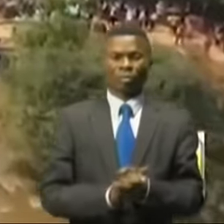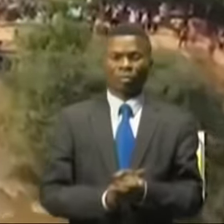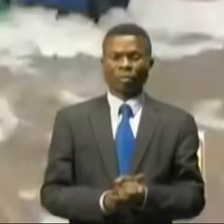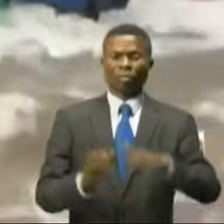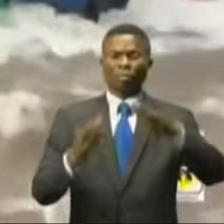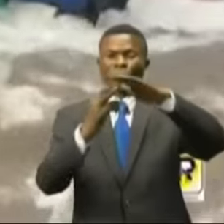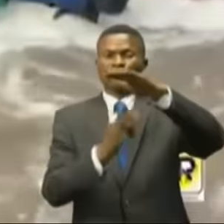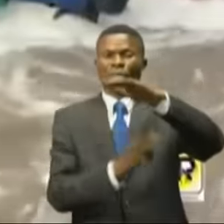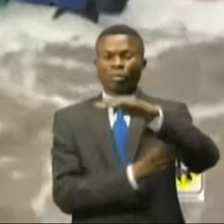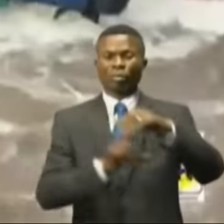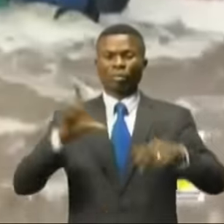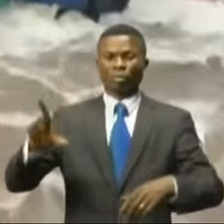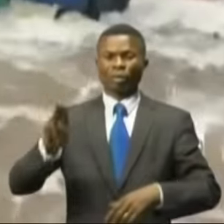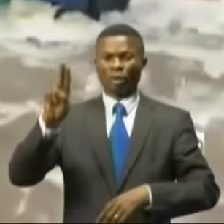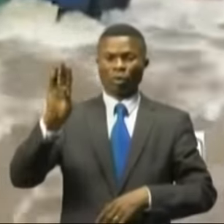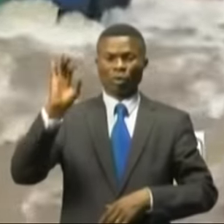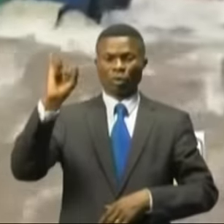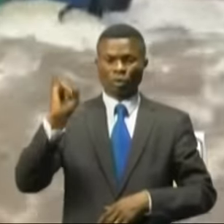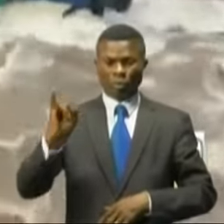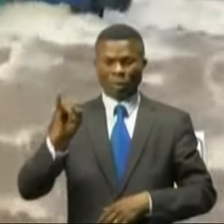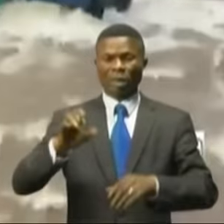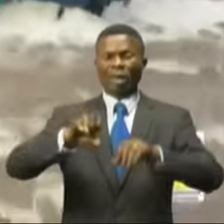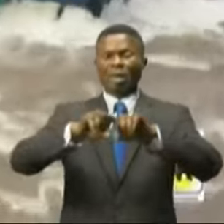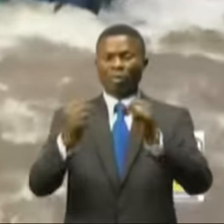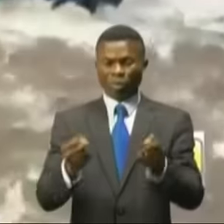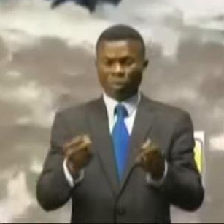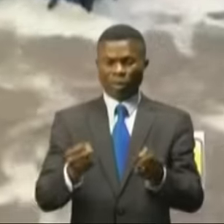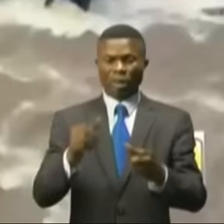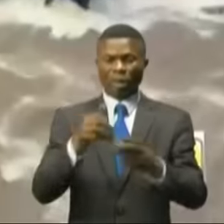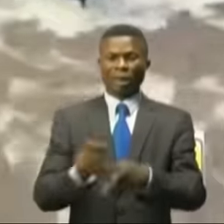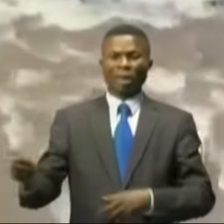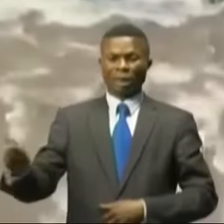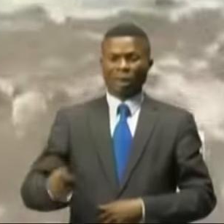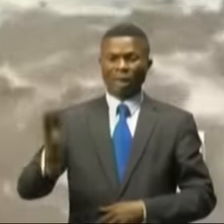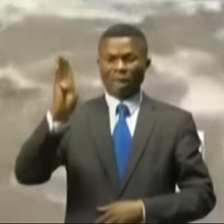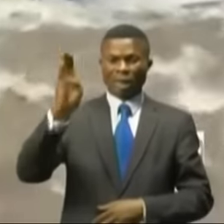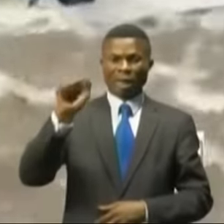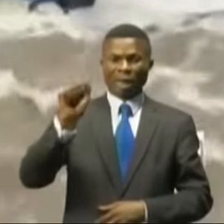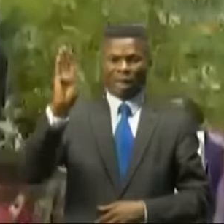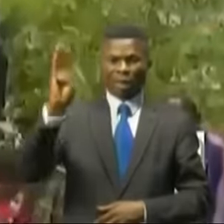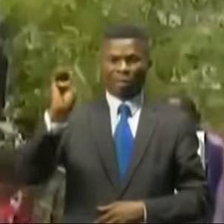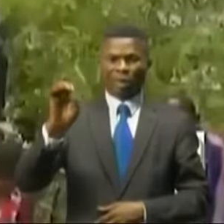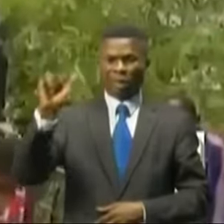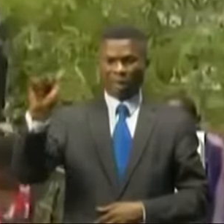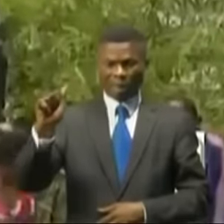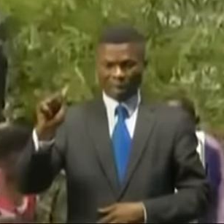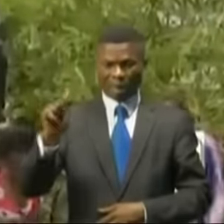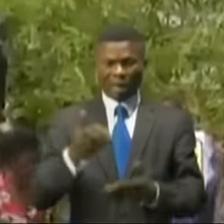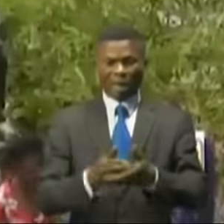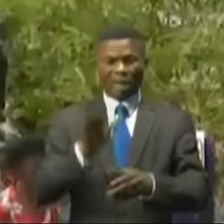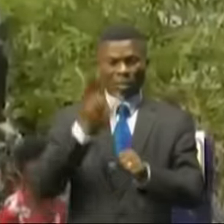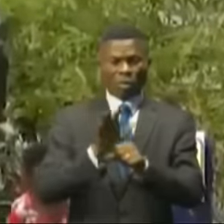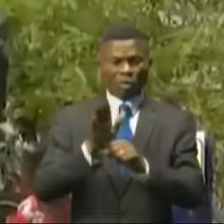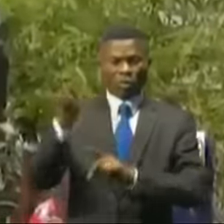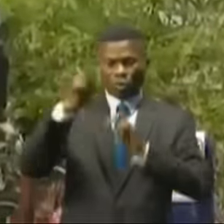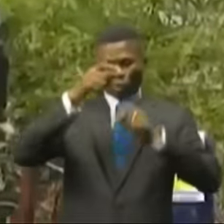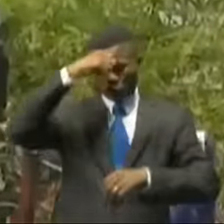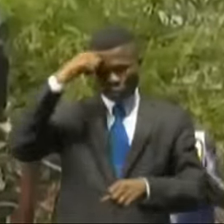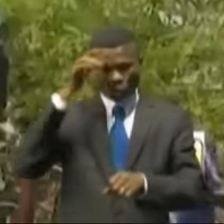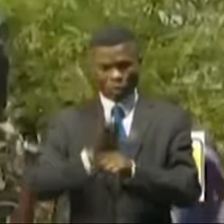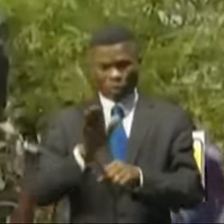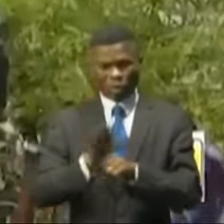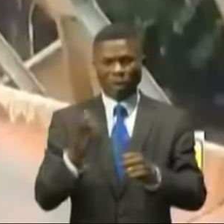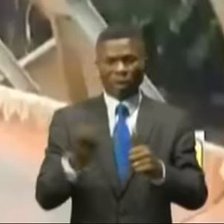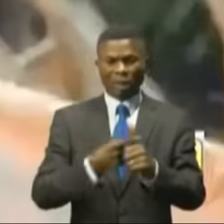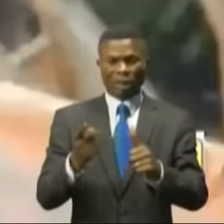Loubi, à 41 km de Mbujimayi, précisément dans le territoire de Kabeyakamwanga, la population fait face à d'énormes difficultés dues